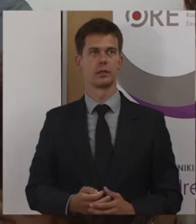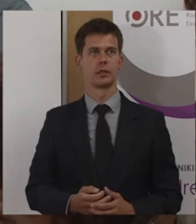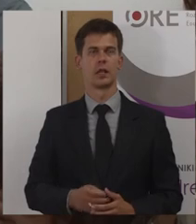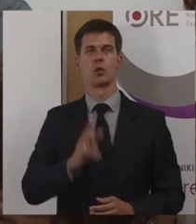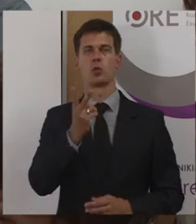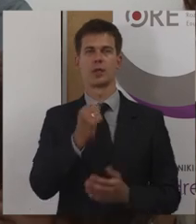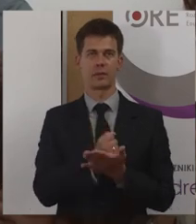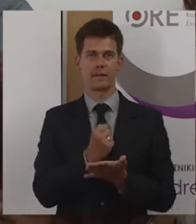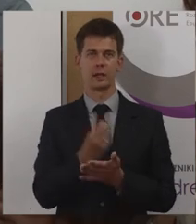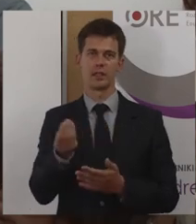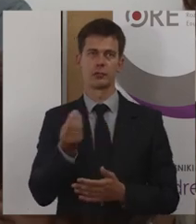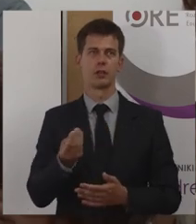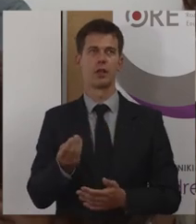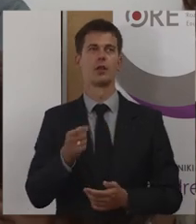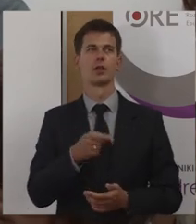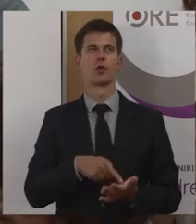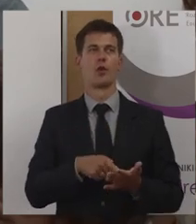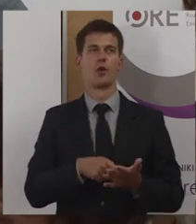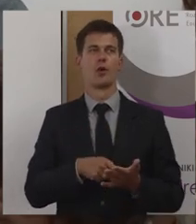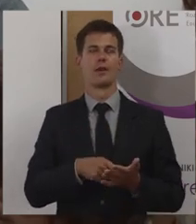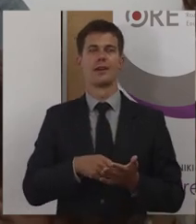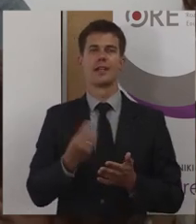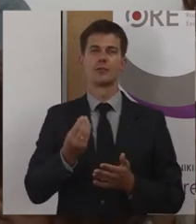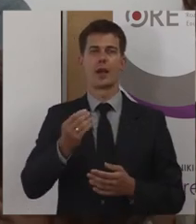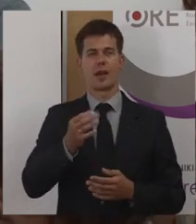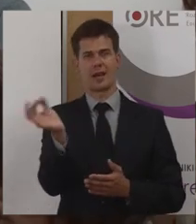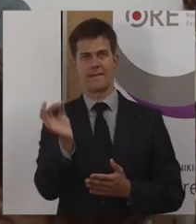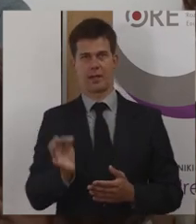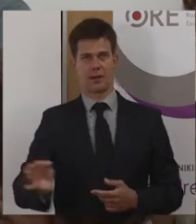Druga kwestia, która jest, to jest kwestia właśnie tej oprawy graficznej.